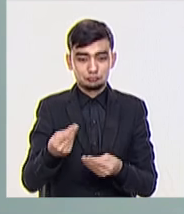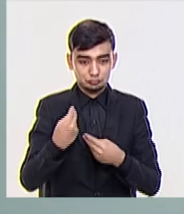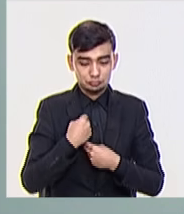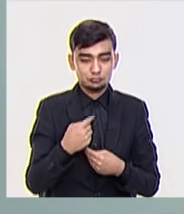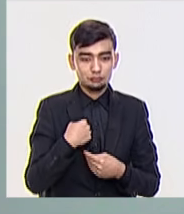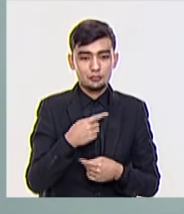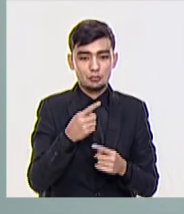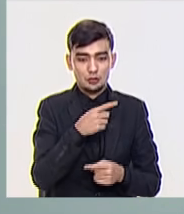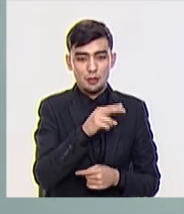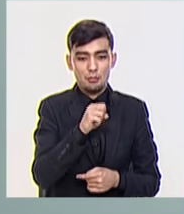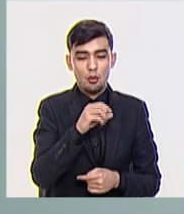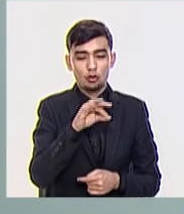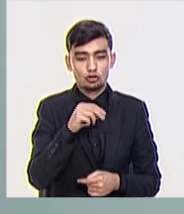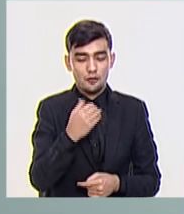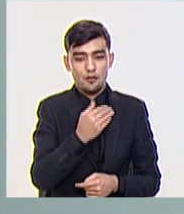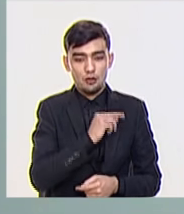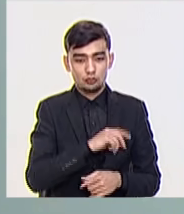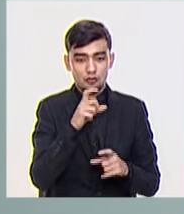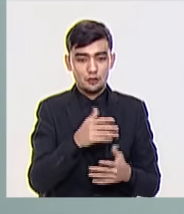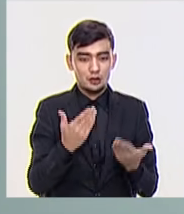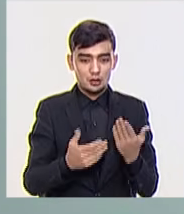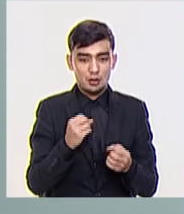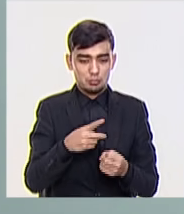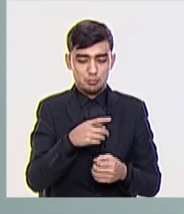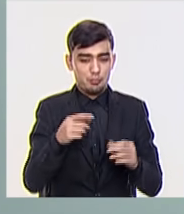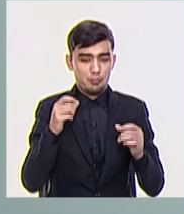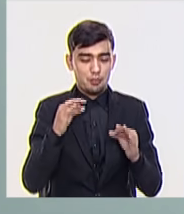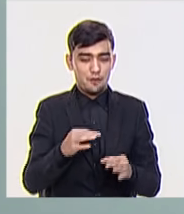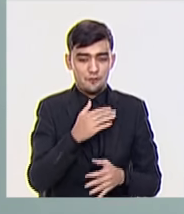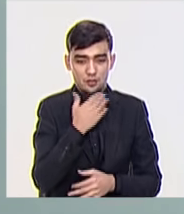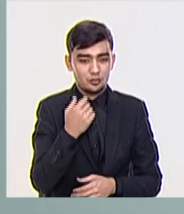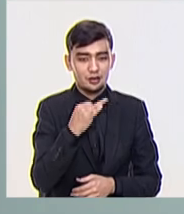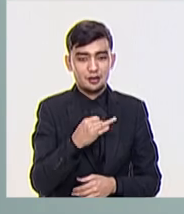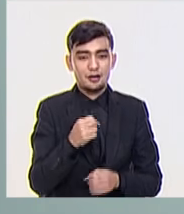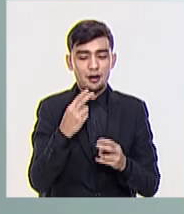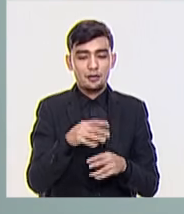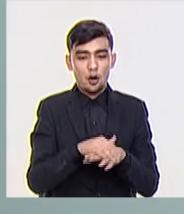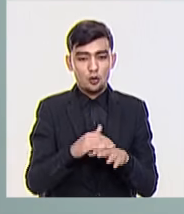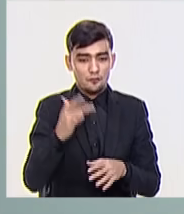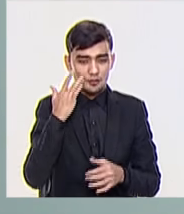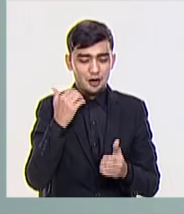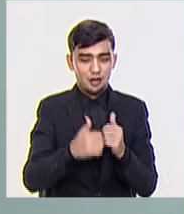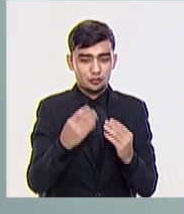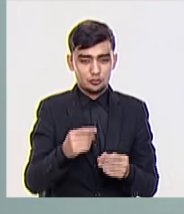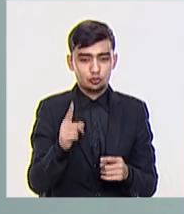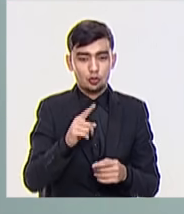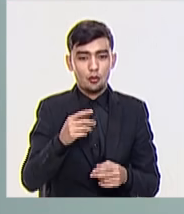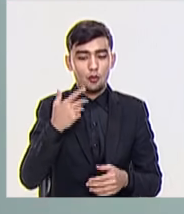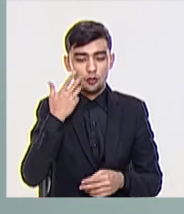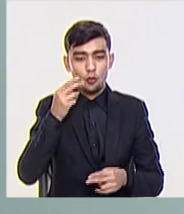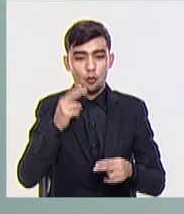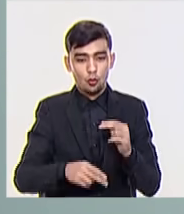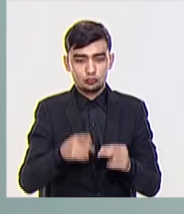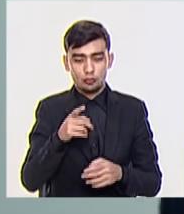Сонда сіздер почтальонның қызметін атқарып тұрсыздар ма? Ол дұрыс емес. Сіздер біз неге халық әр кезде болып біткеннен кейін